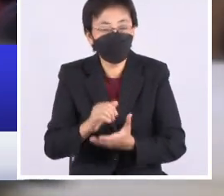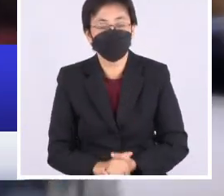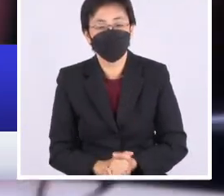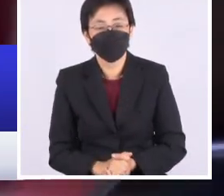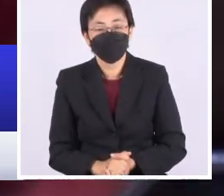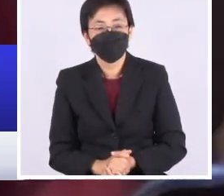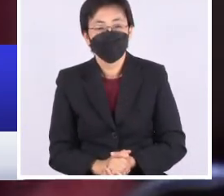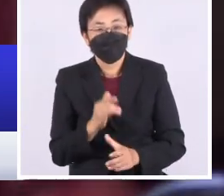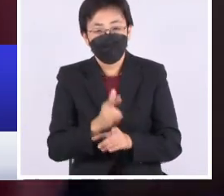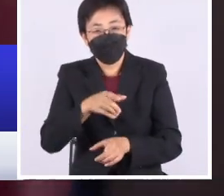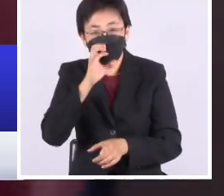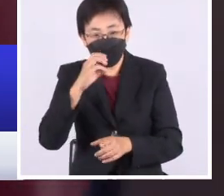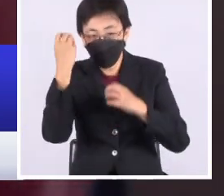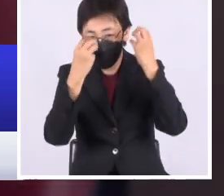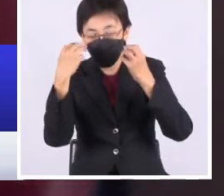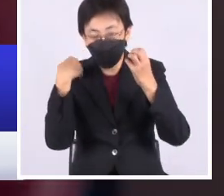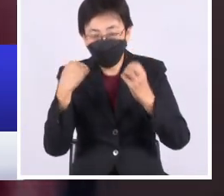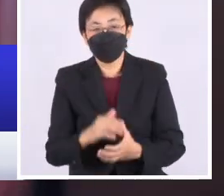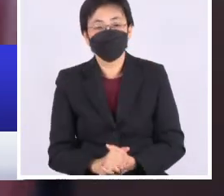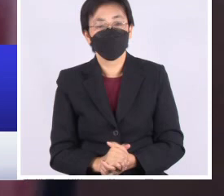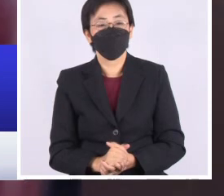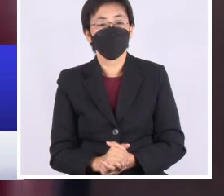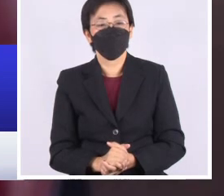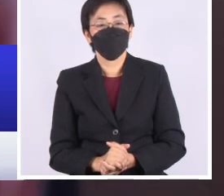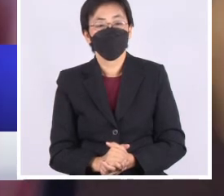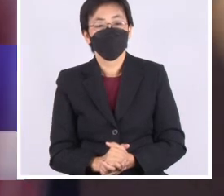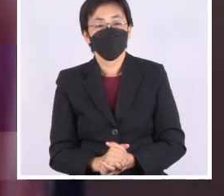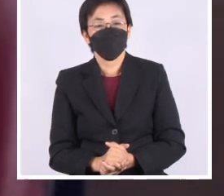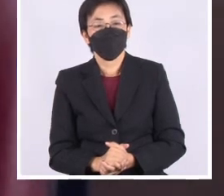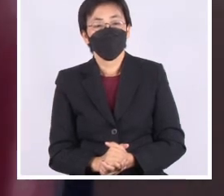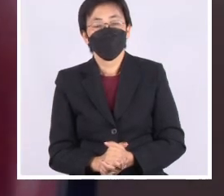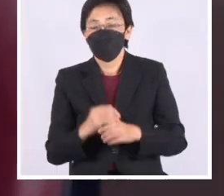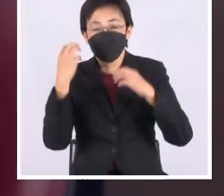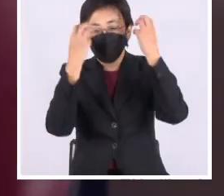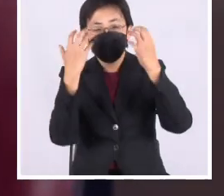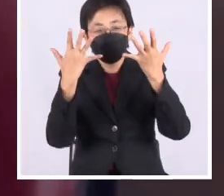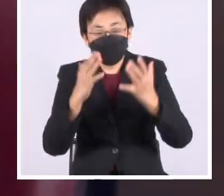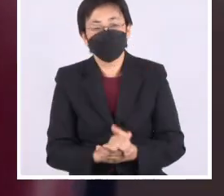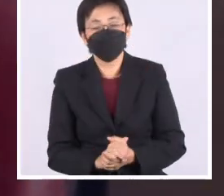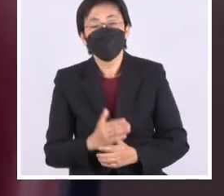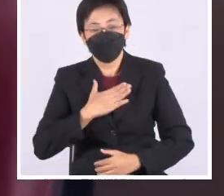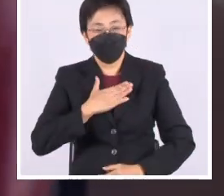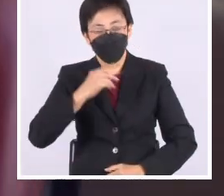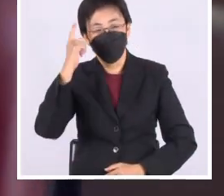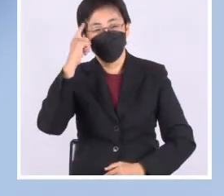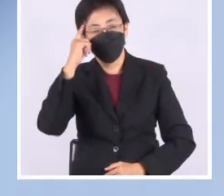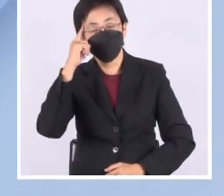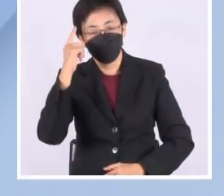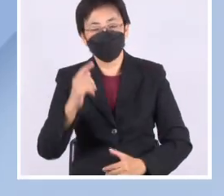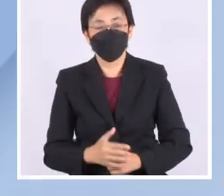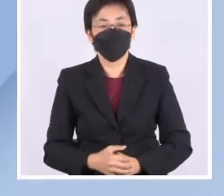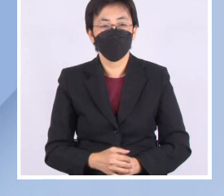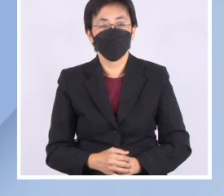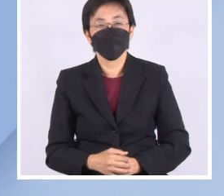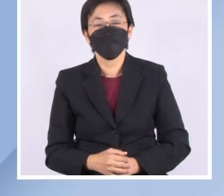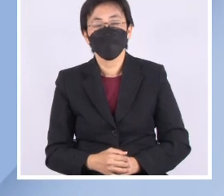แล้วเรามองว่านักเรียนมองนักเรียนมองไหม มองไหมไม่ต้องมองนะครับเพราะว่าเบียร์ที่มีสติ พี่แป๊ะปอเปี๊